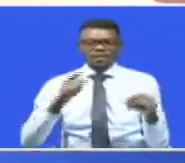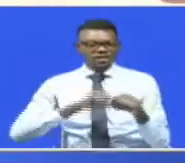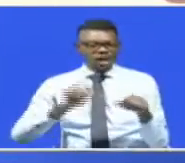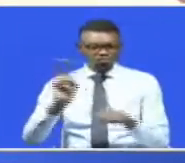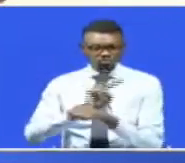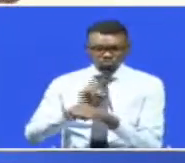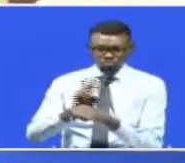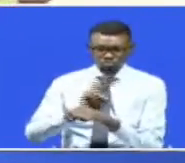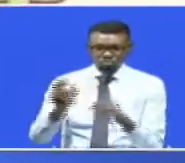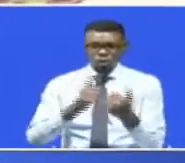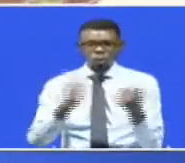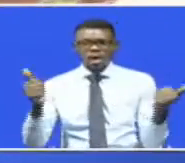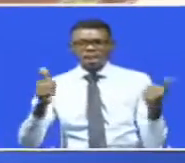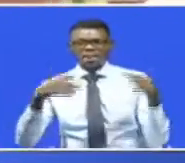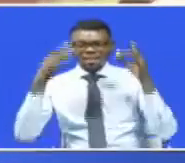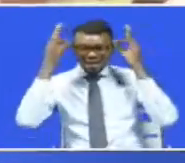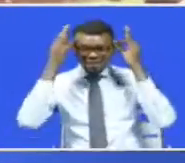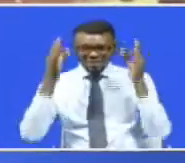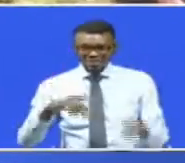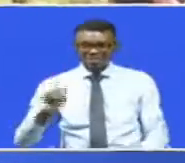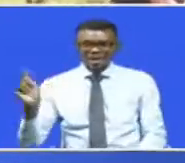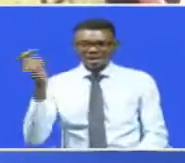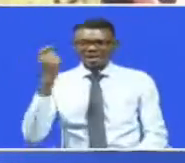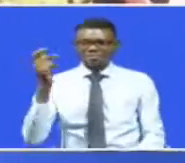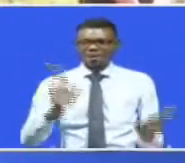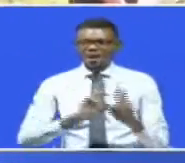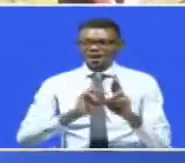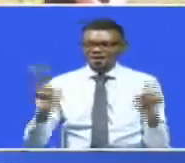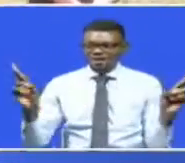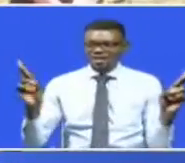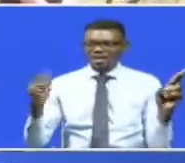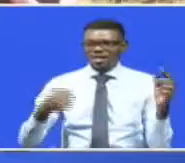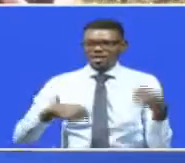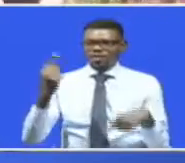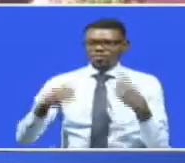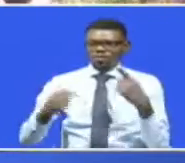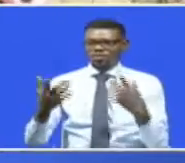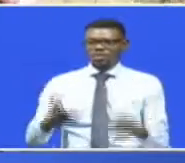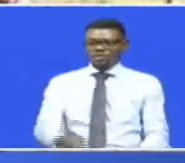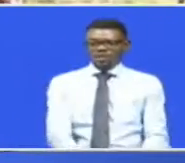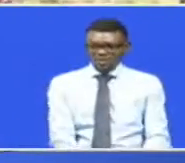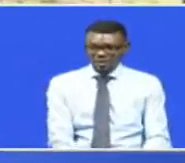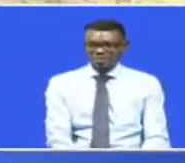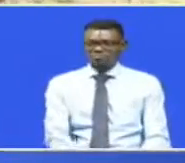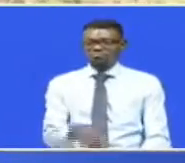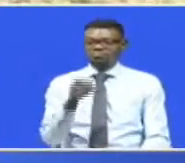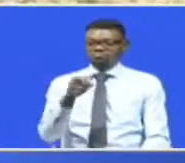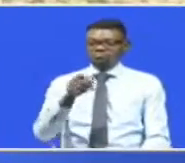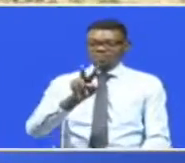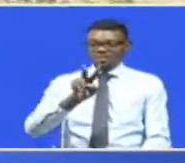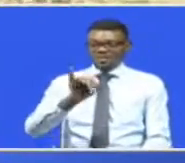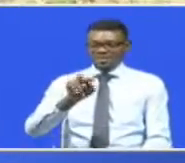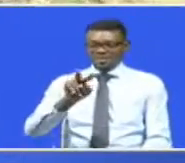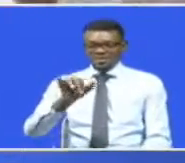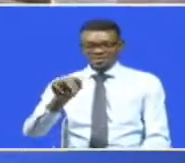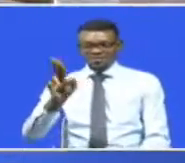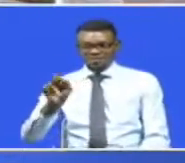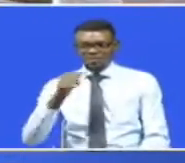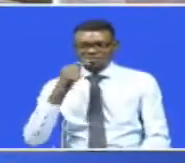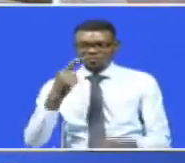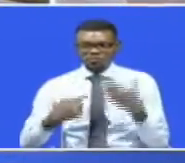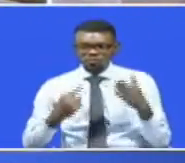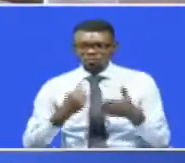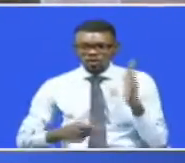hapa na pale, wakaamua kwamba Kenya ipo tayari kuandaa mashindano haya. Daktari Vivian Watley amesema wenyeji